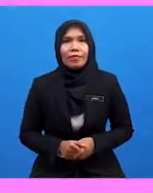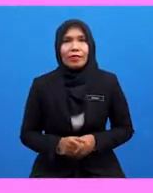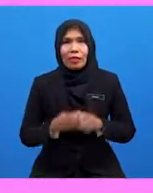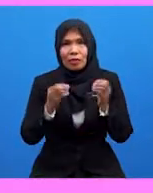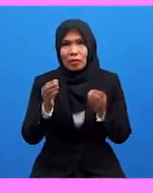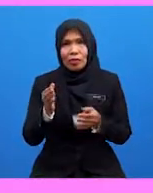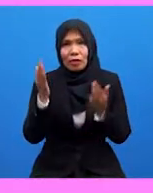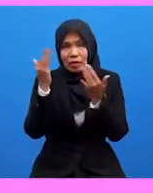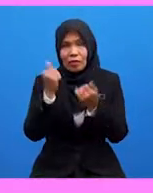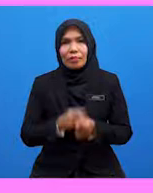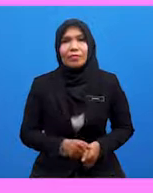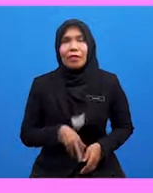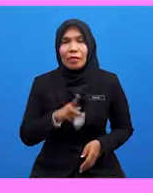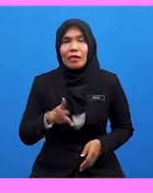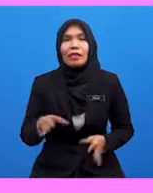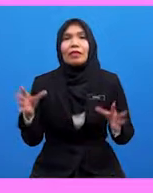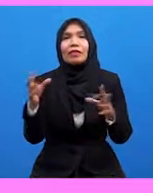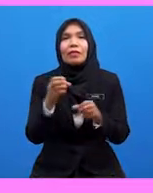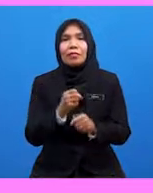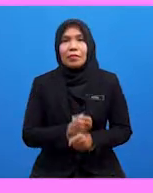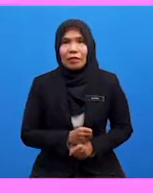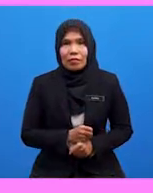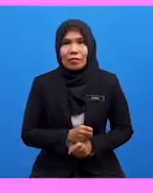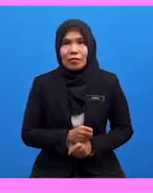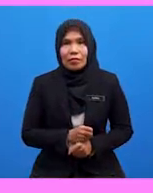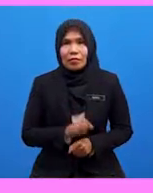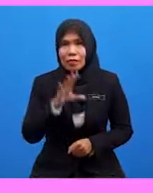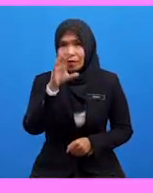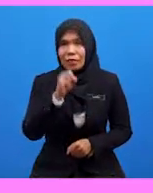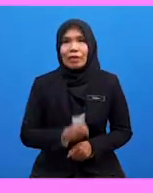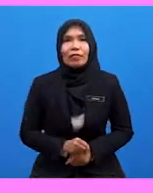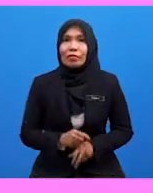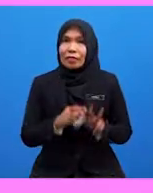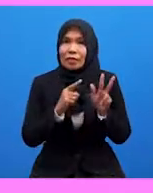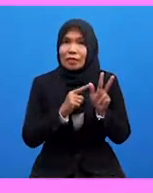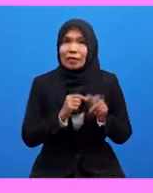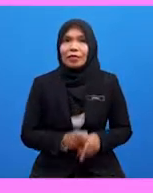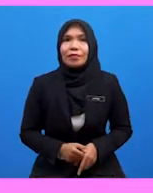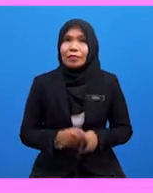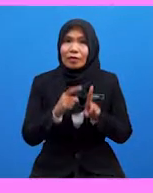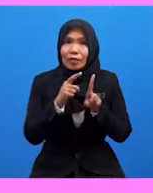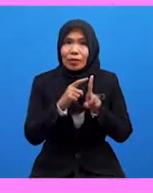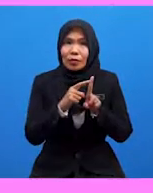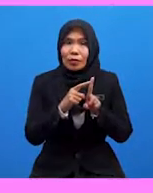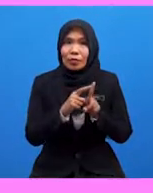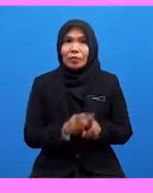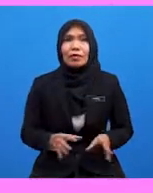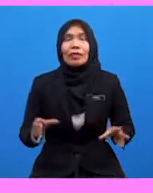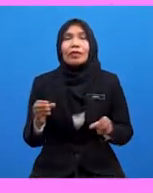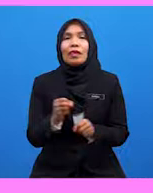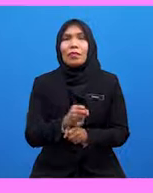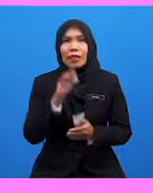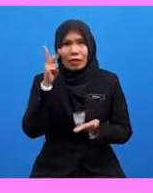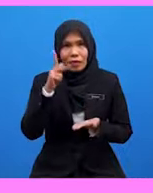harap pelajar dapat mencapai 3 objektif utama iaitu pertama, pelajar dapat mengenal